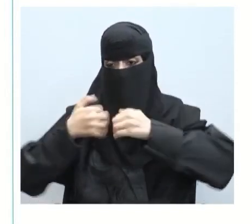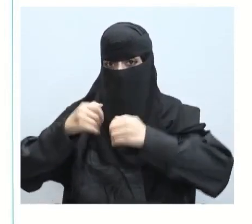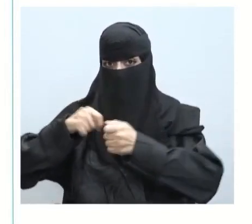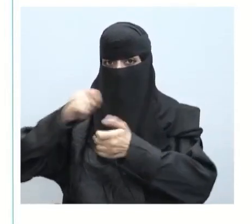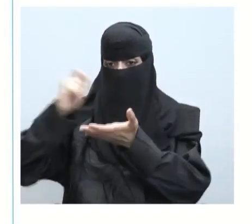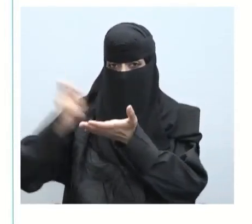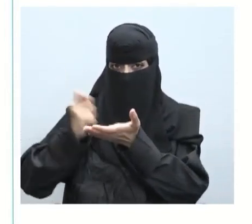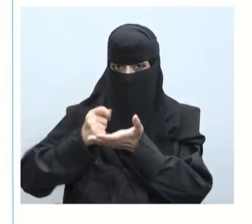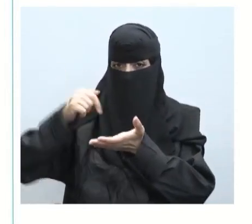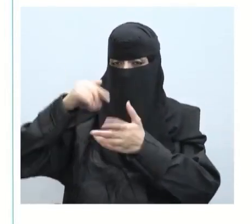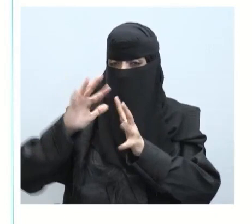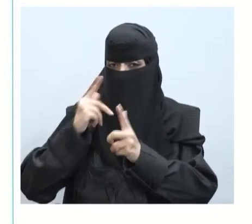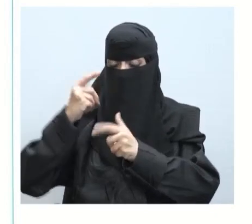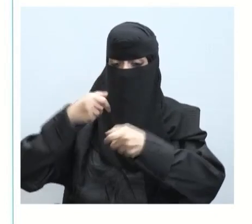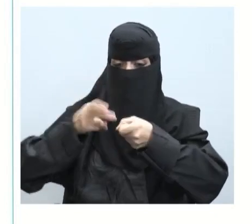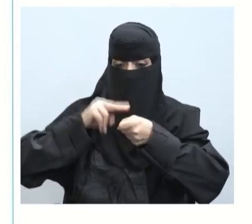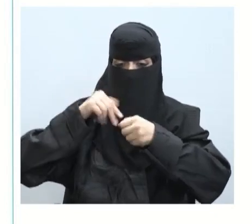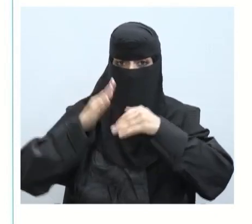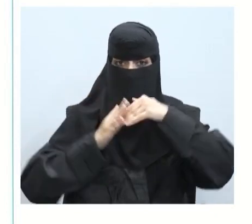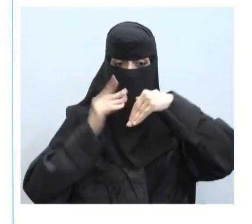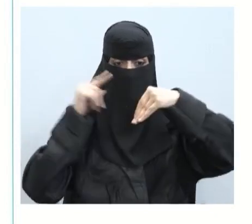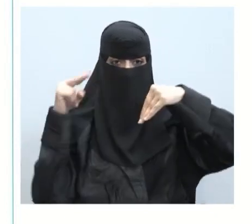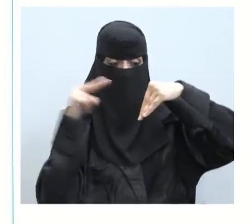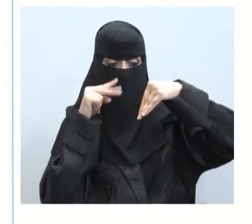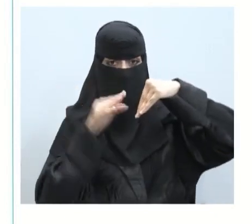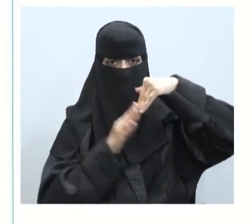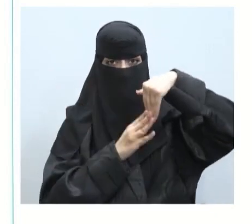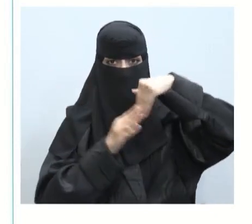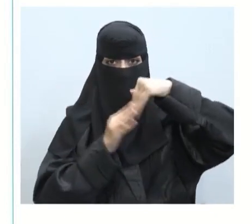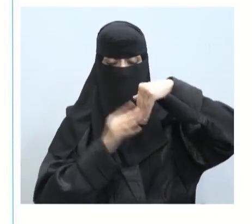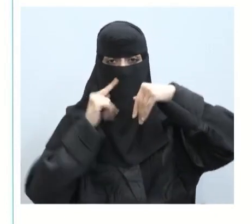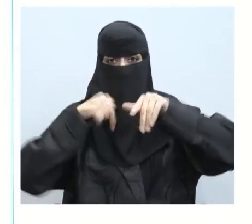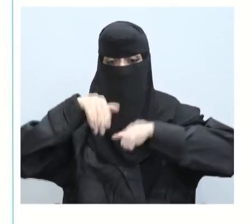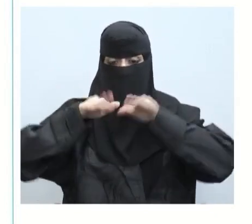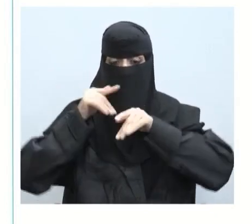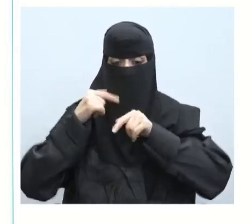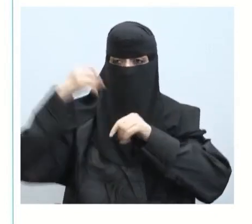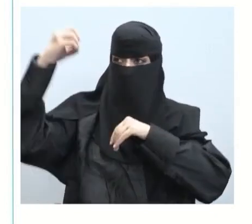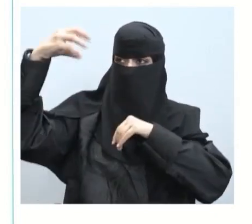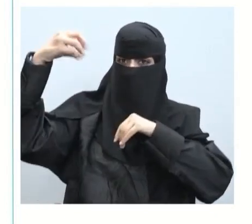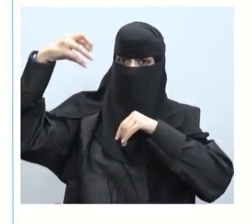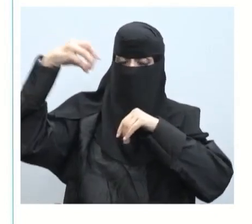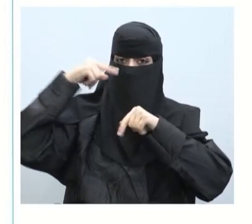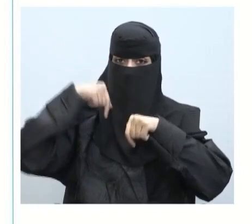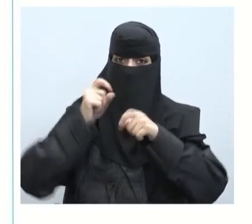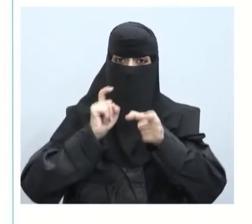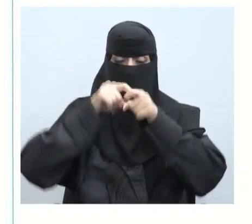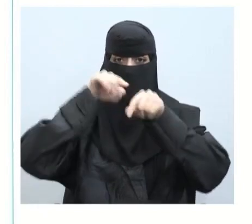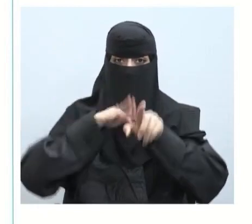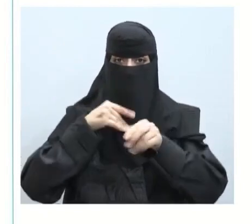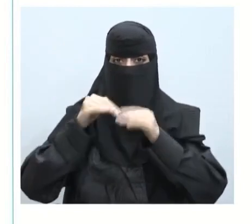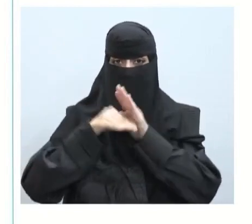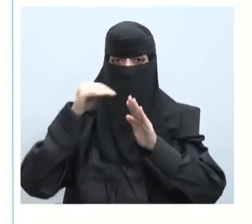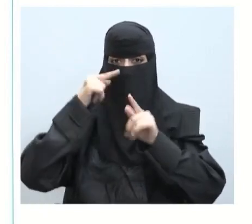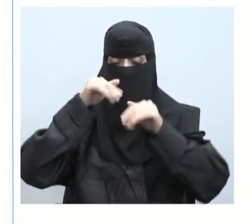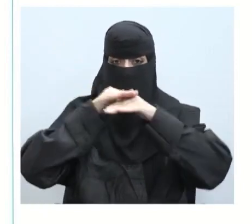مرة ومحاكاة حركة غطاء الحاوية، وسيعمل الترانزستور الضوئي كمستشعر عند الوصول إلى حد